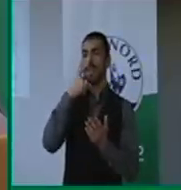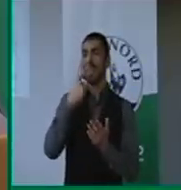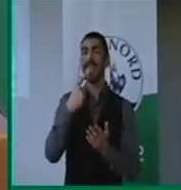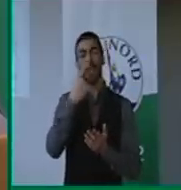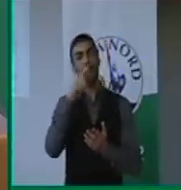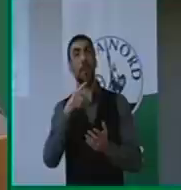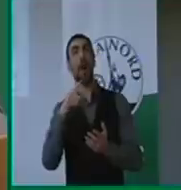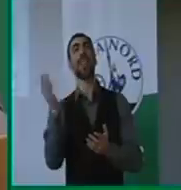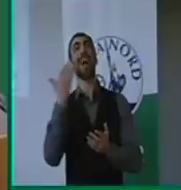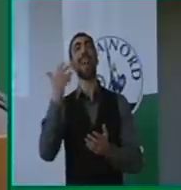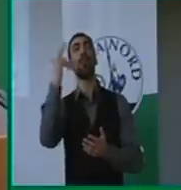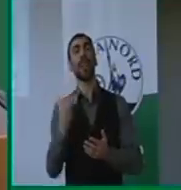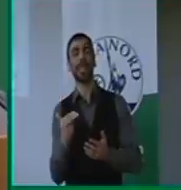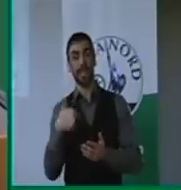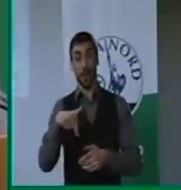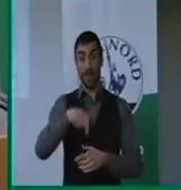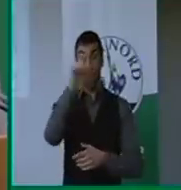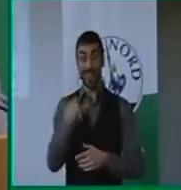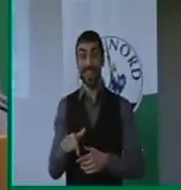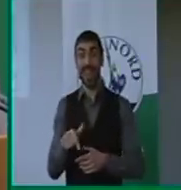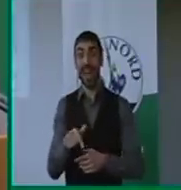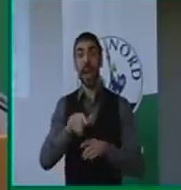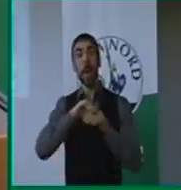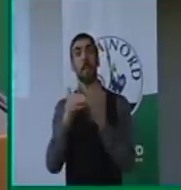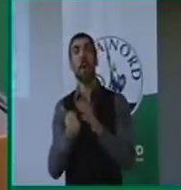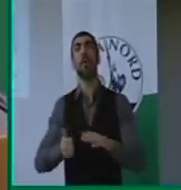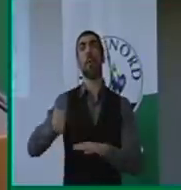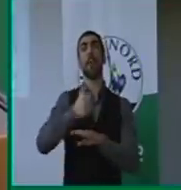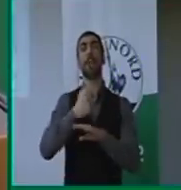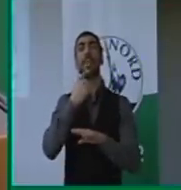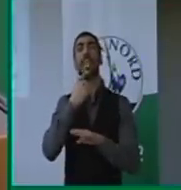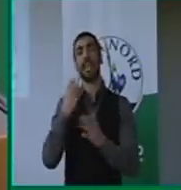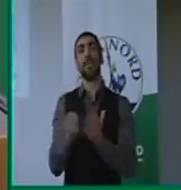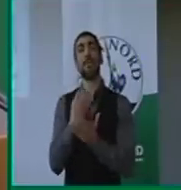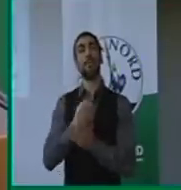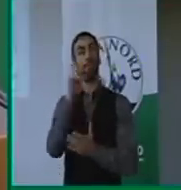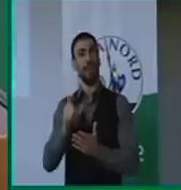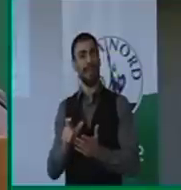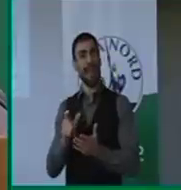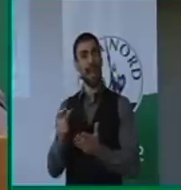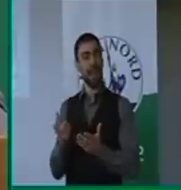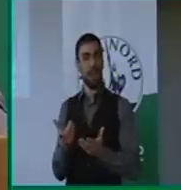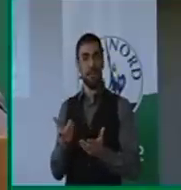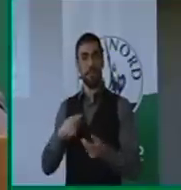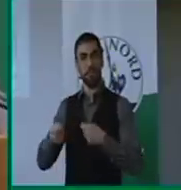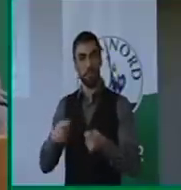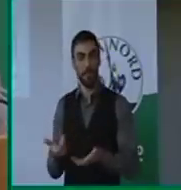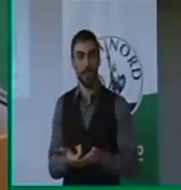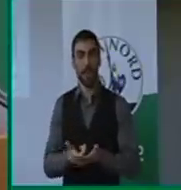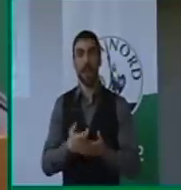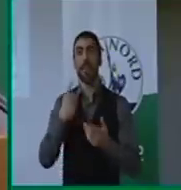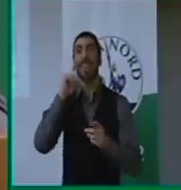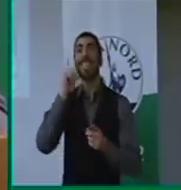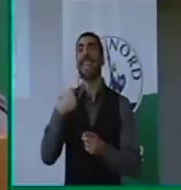artistici l'Italia è prima nel mondo sul made in Italy se noi non permettiamo